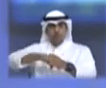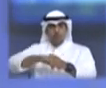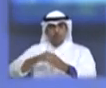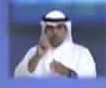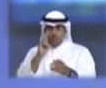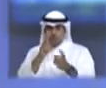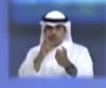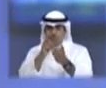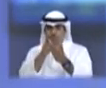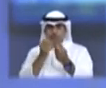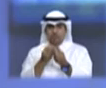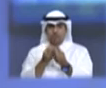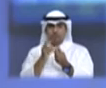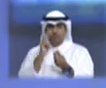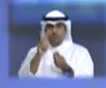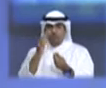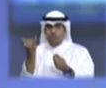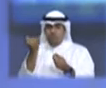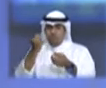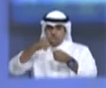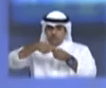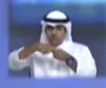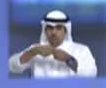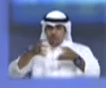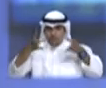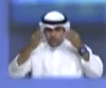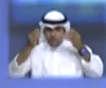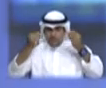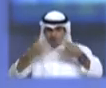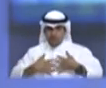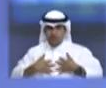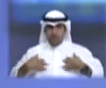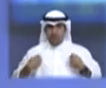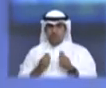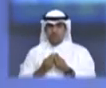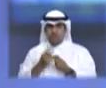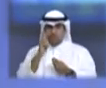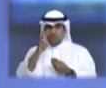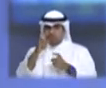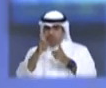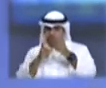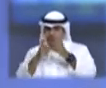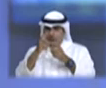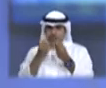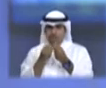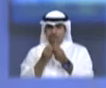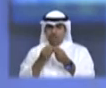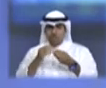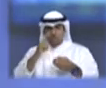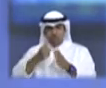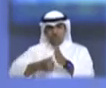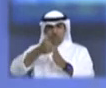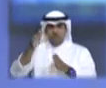هذه المبادرة إلى تأكيد أهمية التعاون بين مختلف القطاعات لإنجاح المبادرات الموجهة إلى